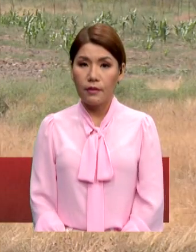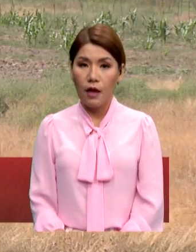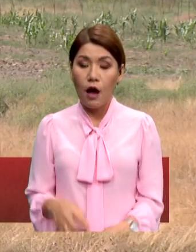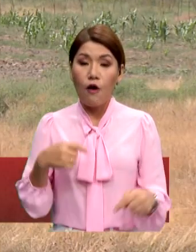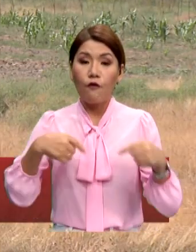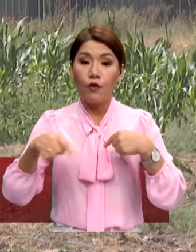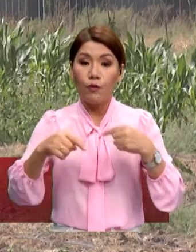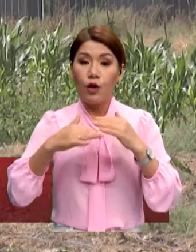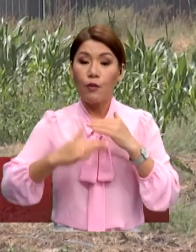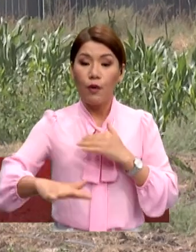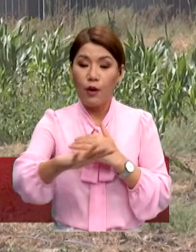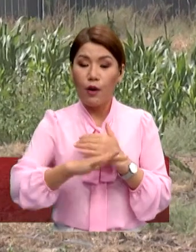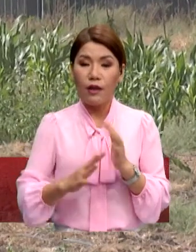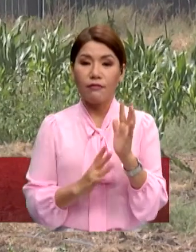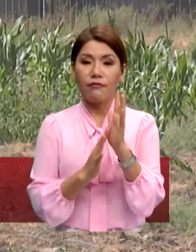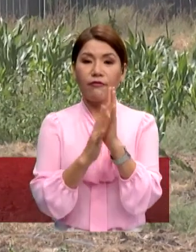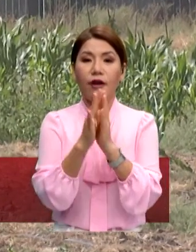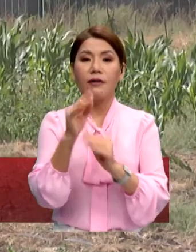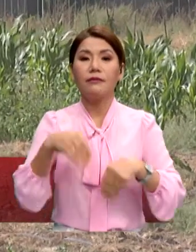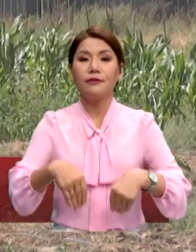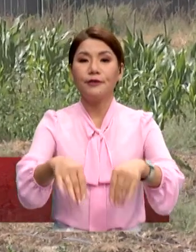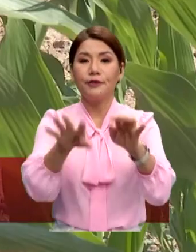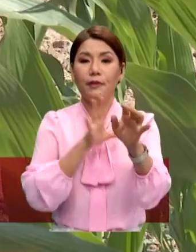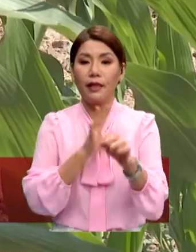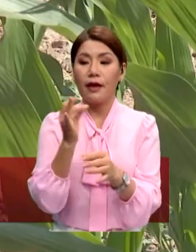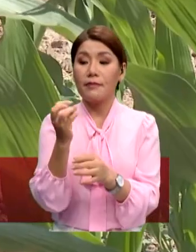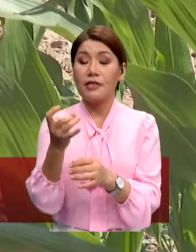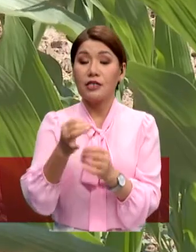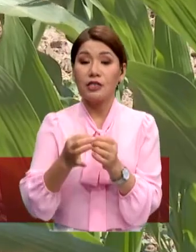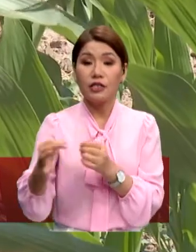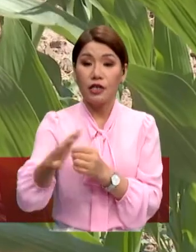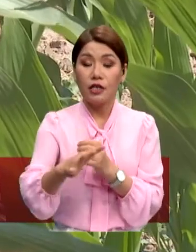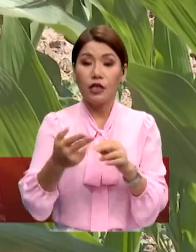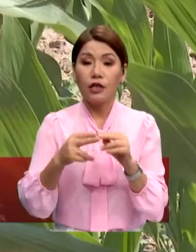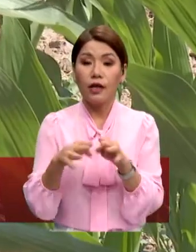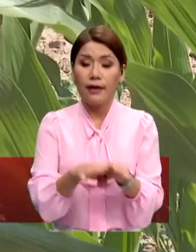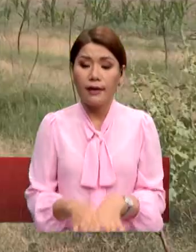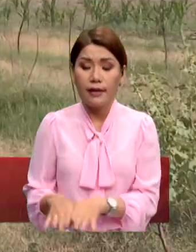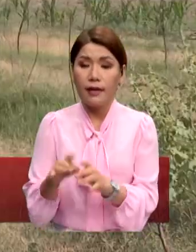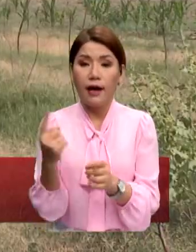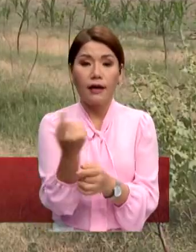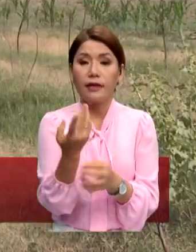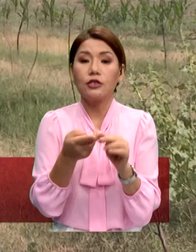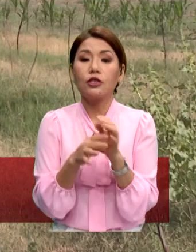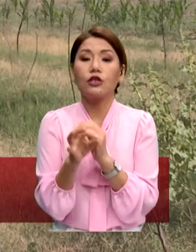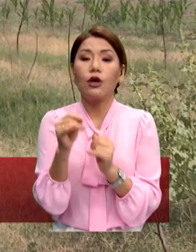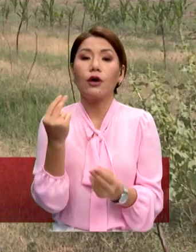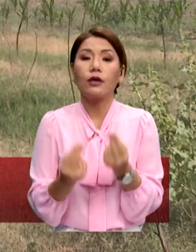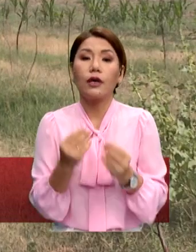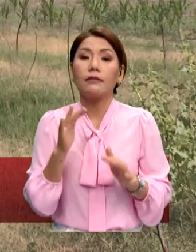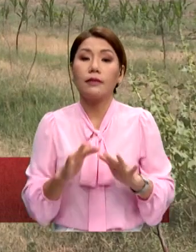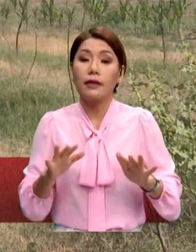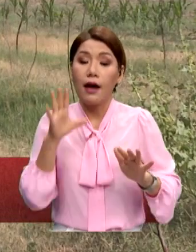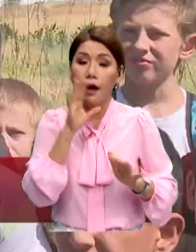Футбольное поле превратилось в кукурузное в шымкентском микрорайоне Тасай. Жители возмущены. Единственное место в округе, где могли играть подростки,